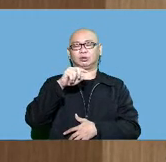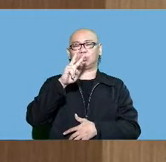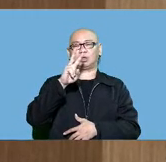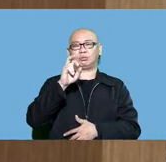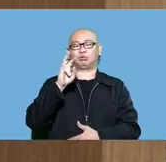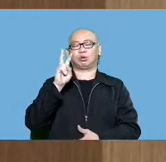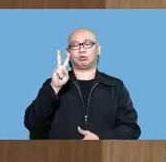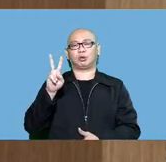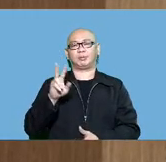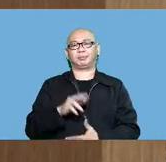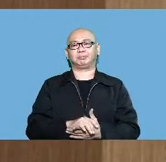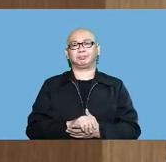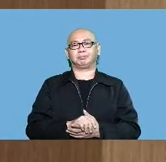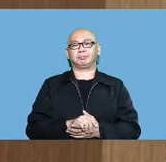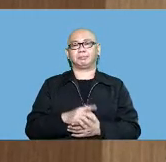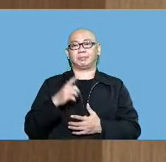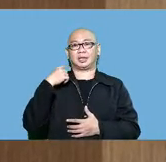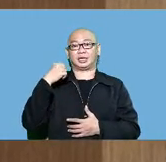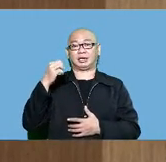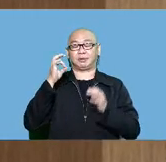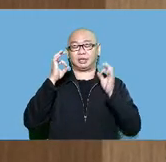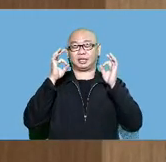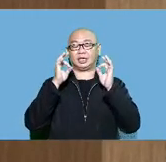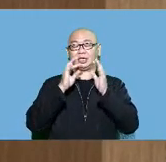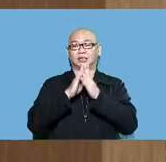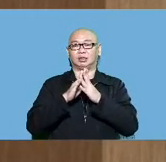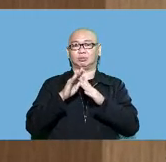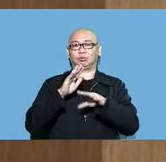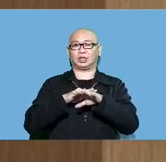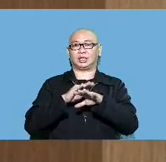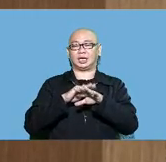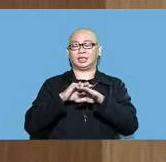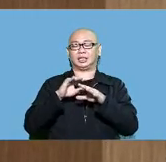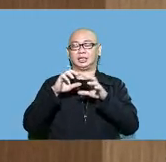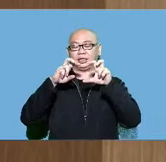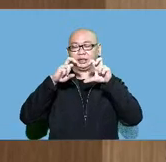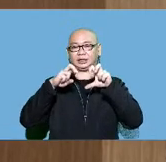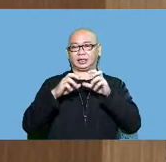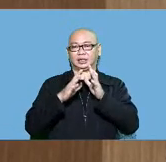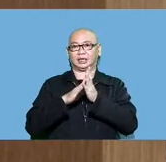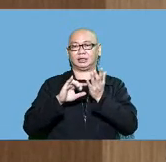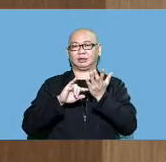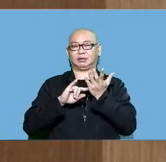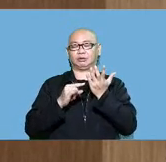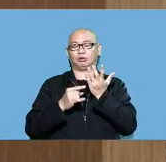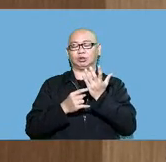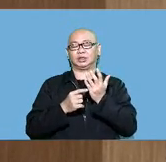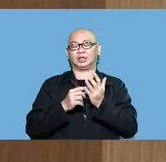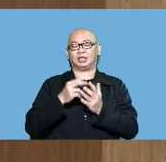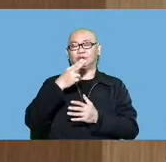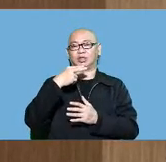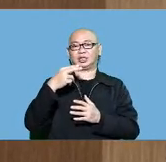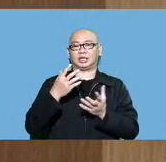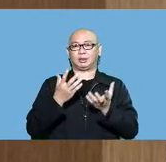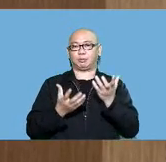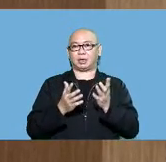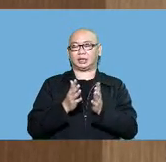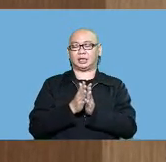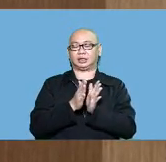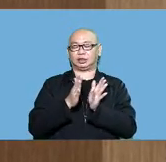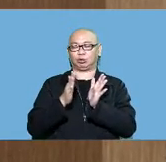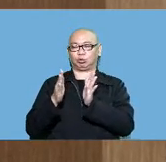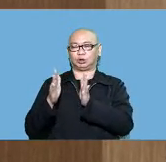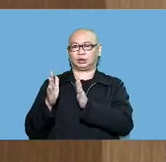2022. Menteri Pendidikan, Kebudayaan, Riset dan Teknologi Republik Indonesia menimbang dan